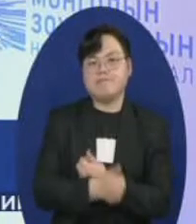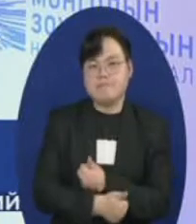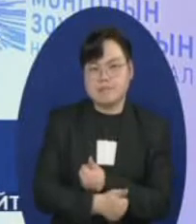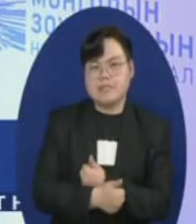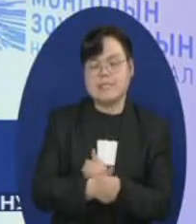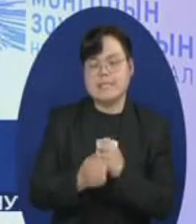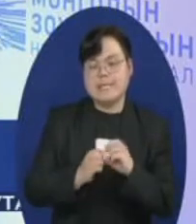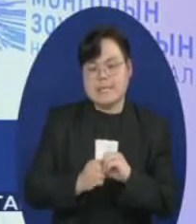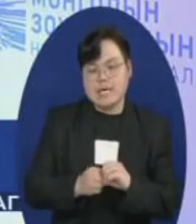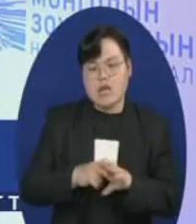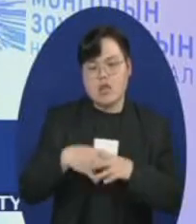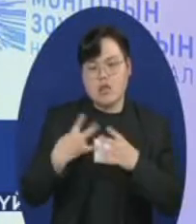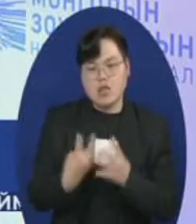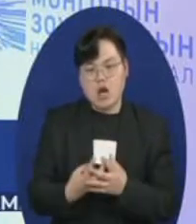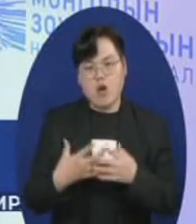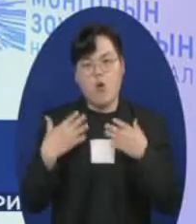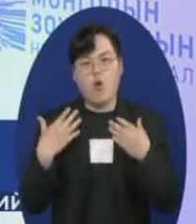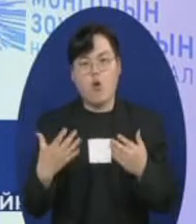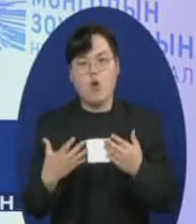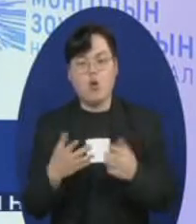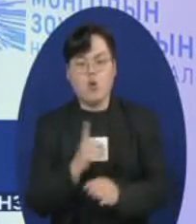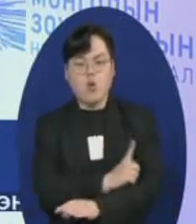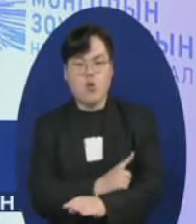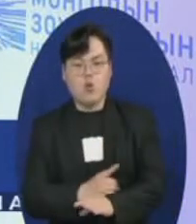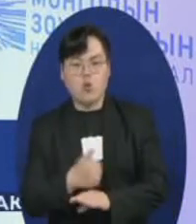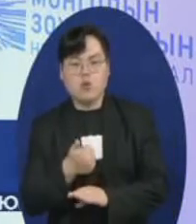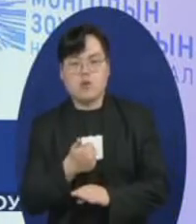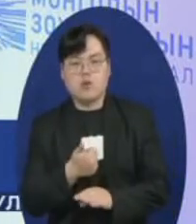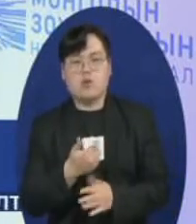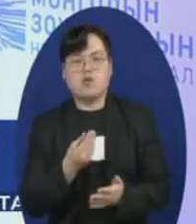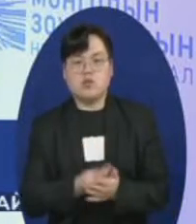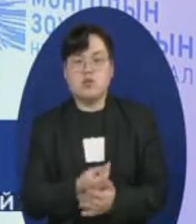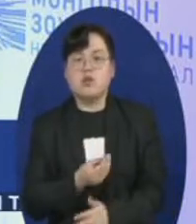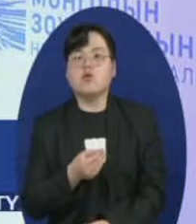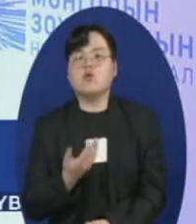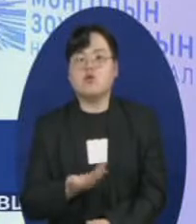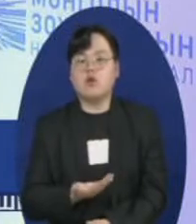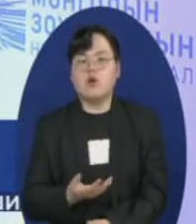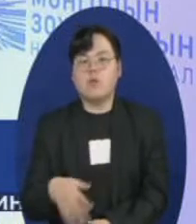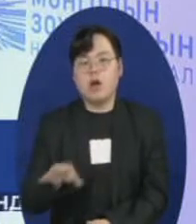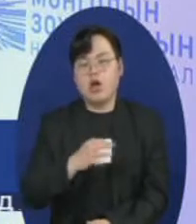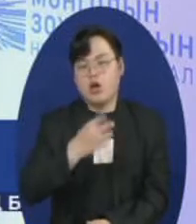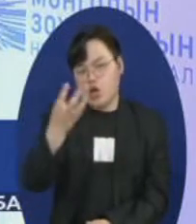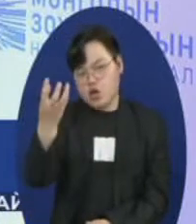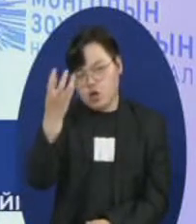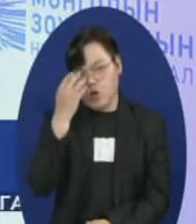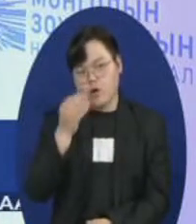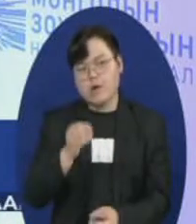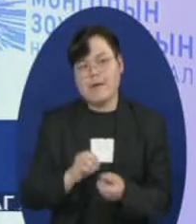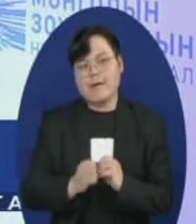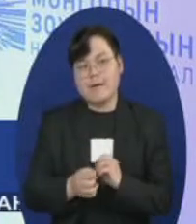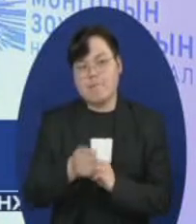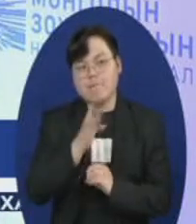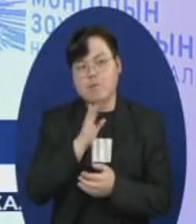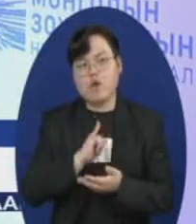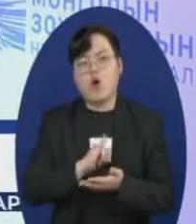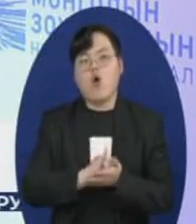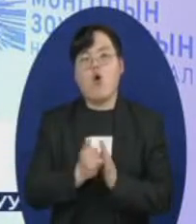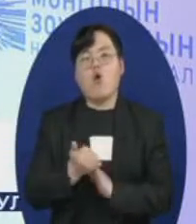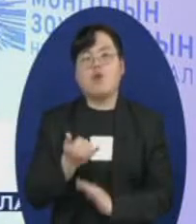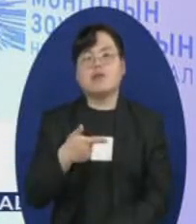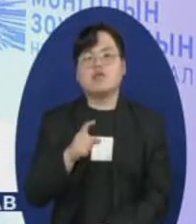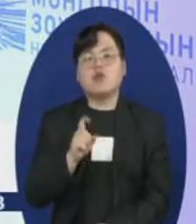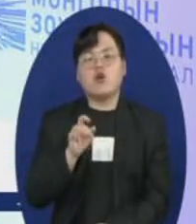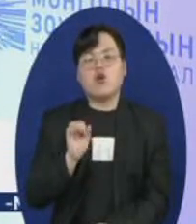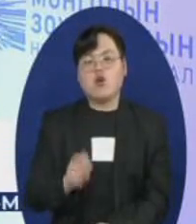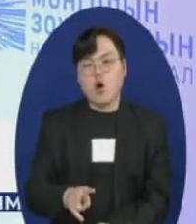нь нэгдээд хийж байгаа нэгдсэн их хурлаас гарах бодтой үр дүн бол бид бүхэн төрөөс баримтлах мотоцхойлын хөгжлийн тухай